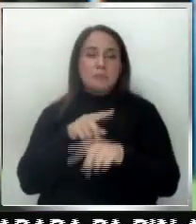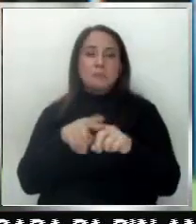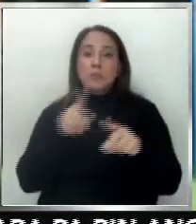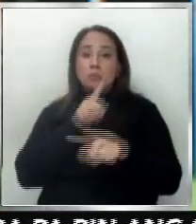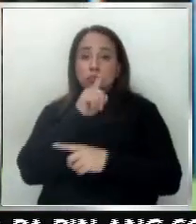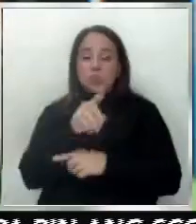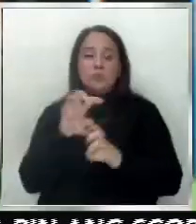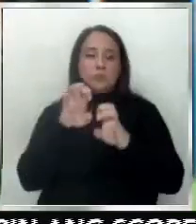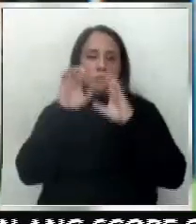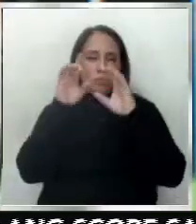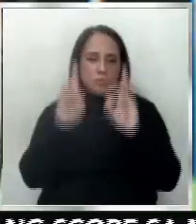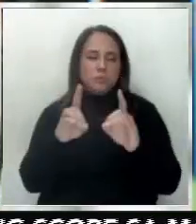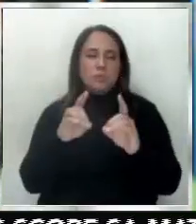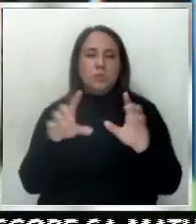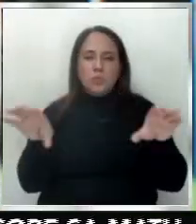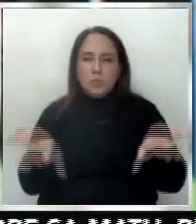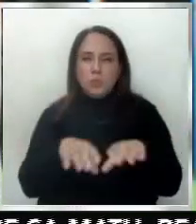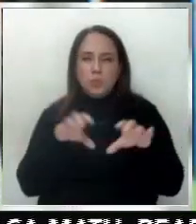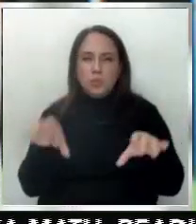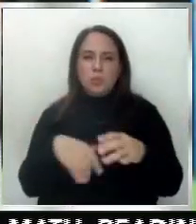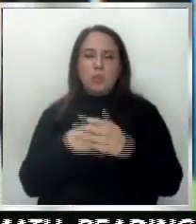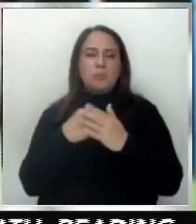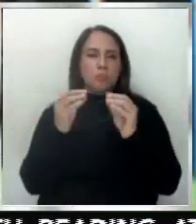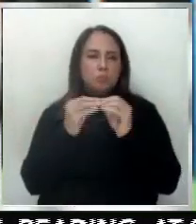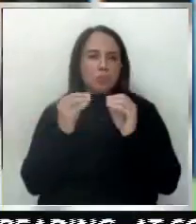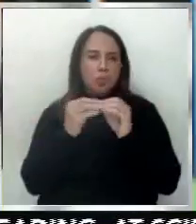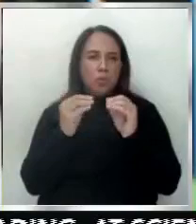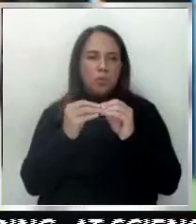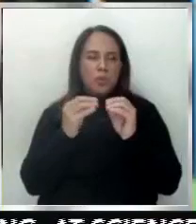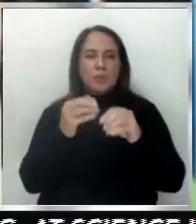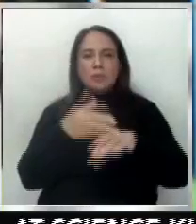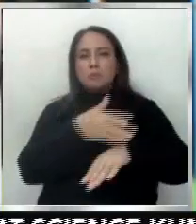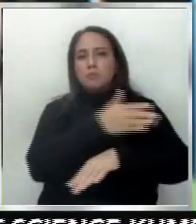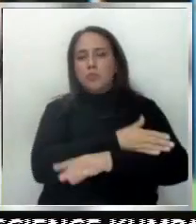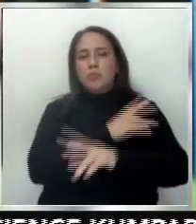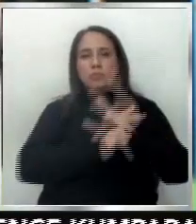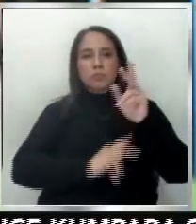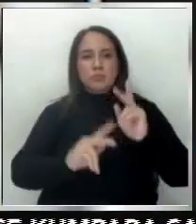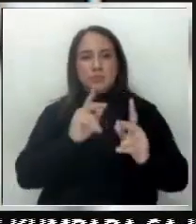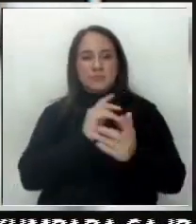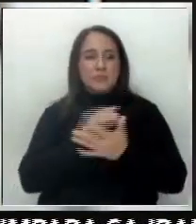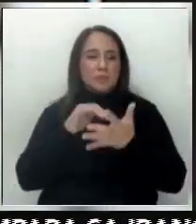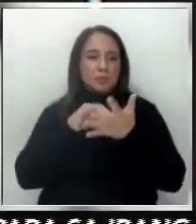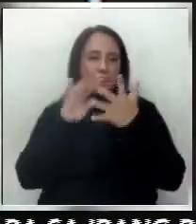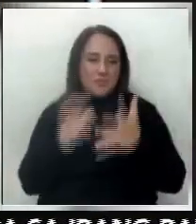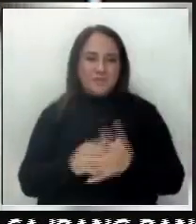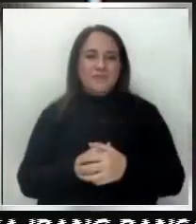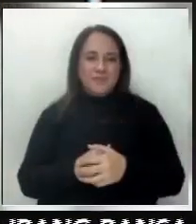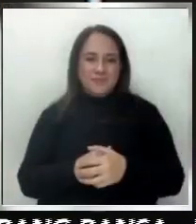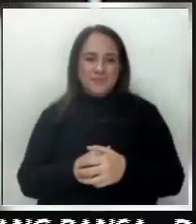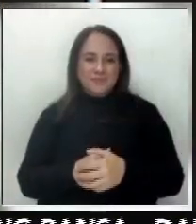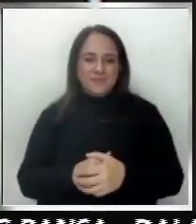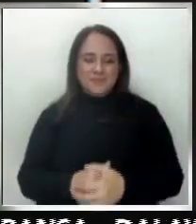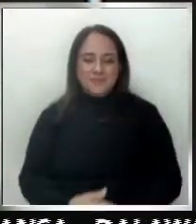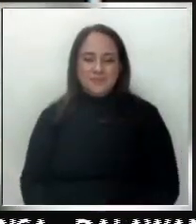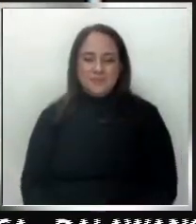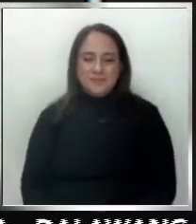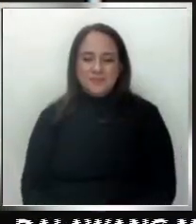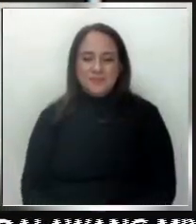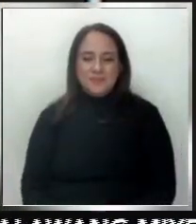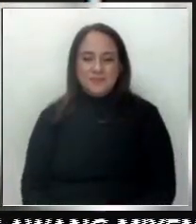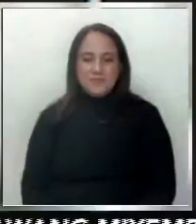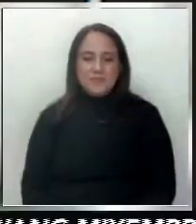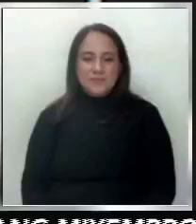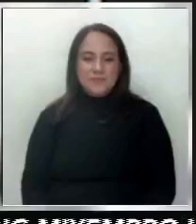na gagawin ang lahat upang mas mapaganda pang performance ng ating mga estudyante. Para sa GMA Integrated News, Ian